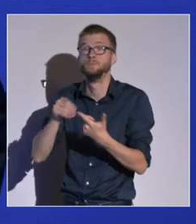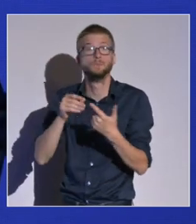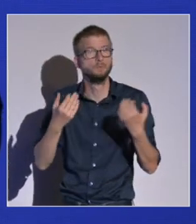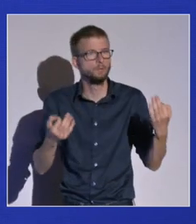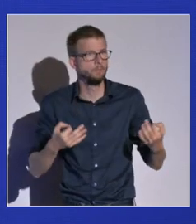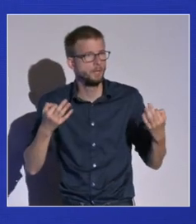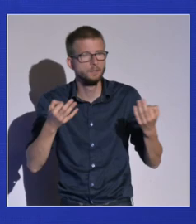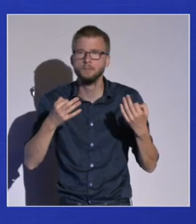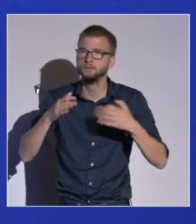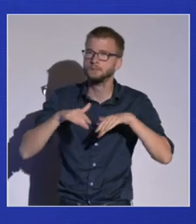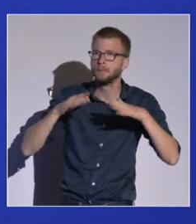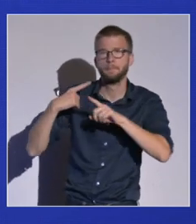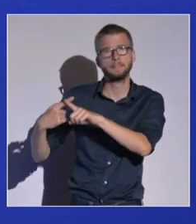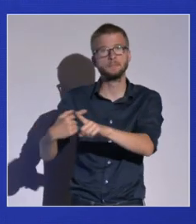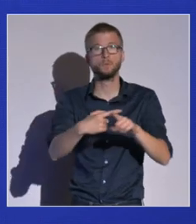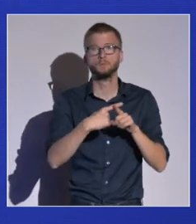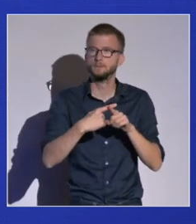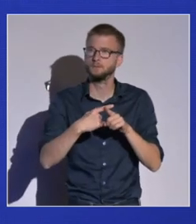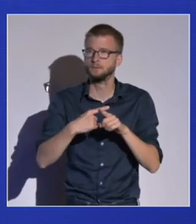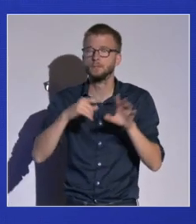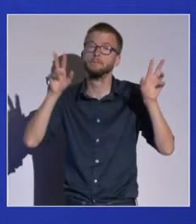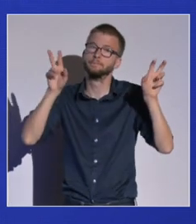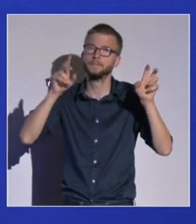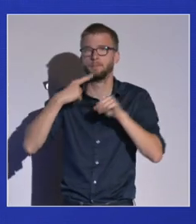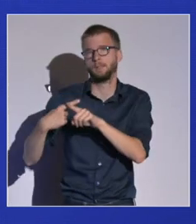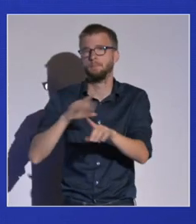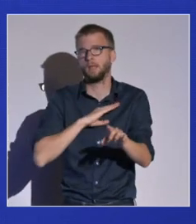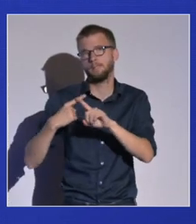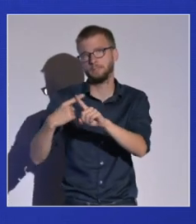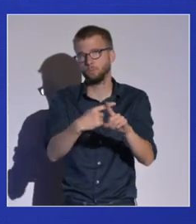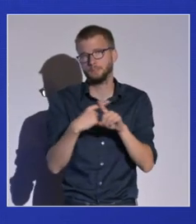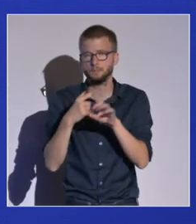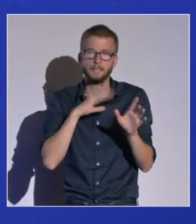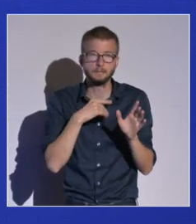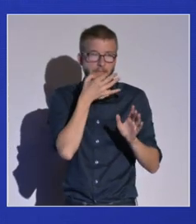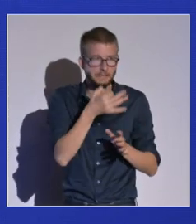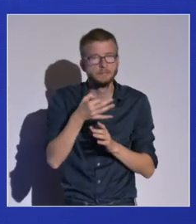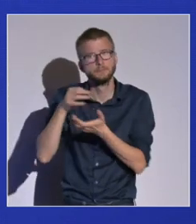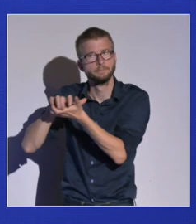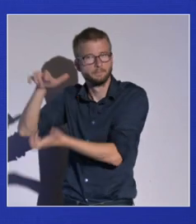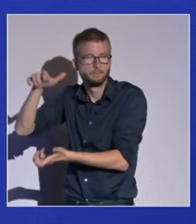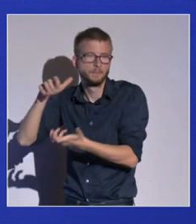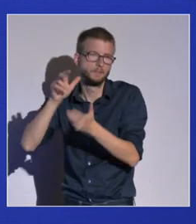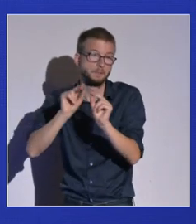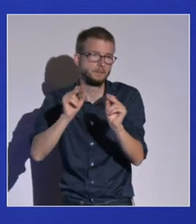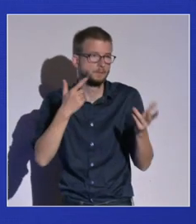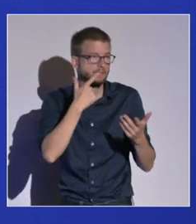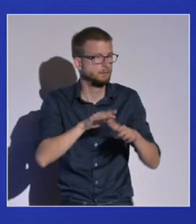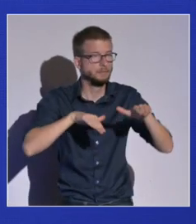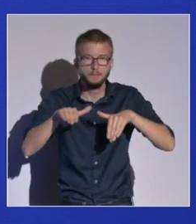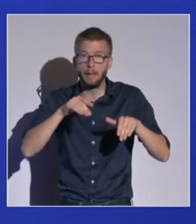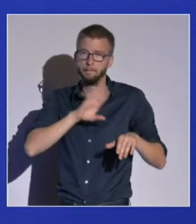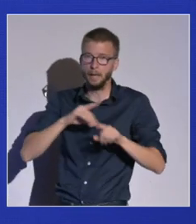un système dit par répartition, je dis dit par répartition parce que les sommes que je viens de dire expliquent que ce n'est plus un système par